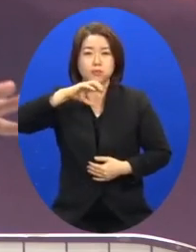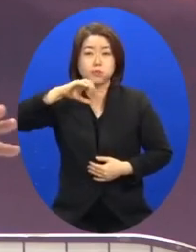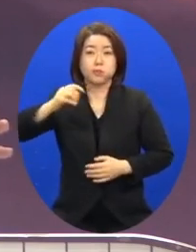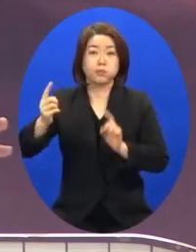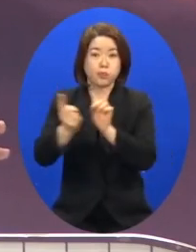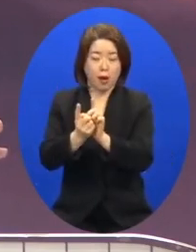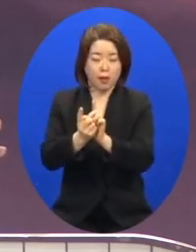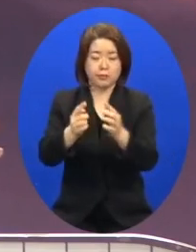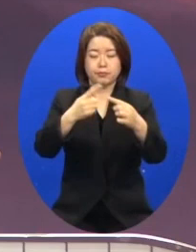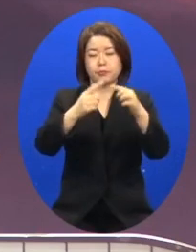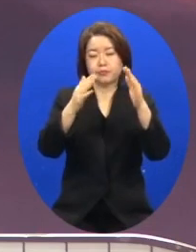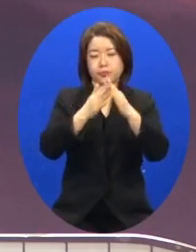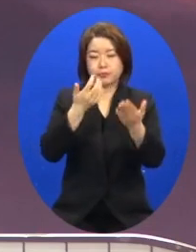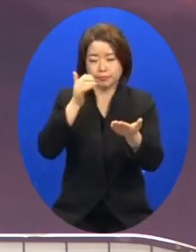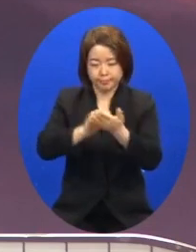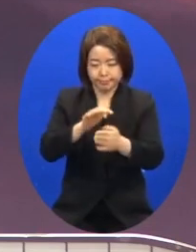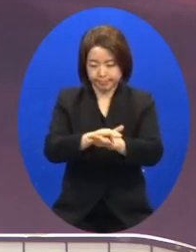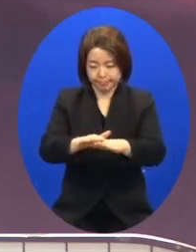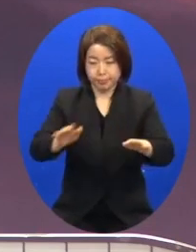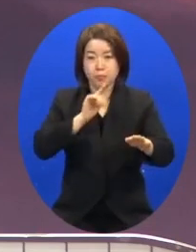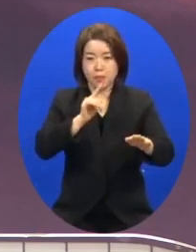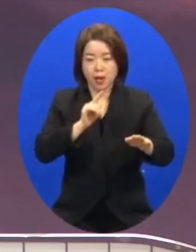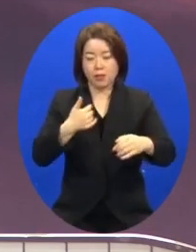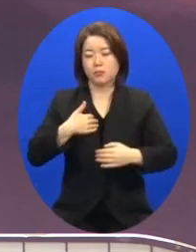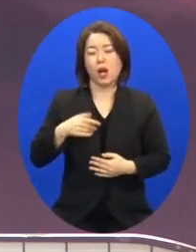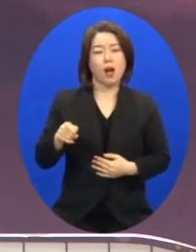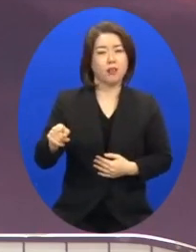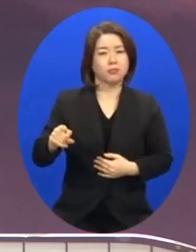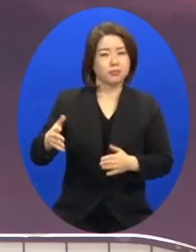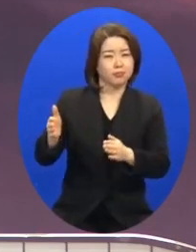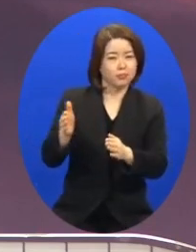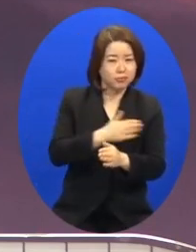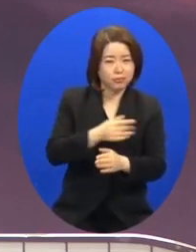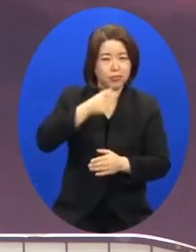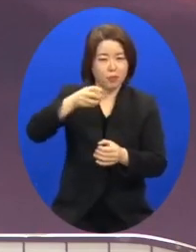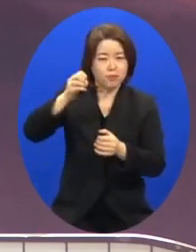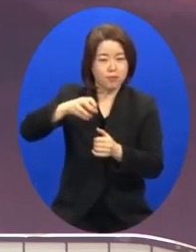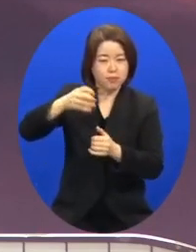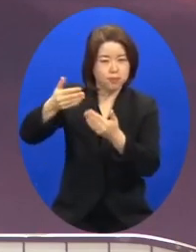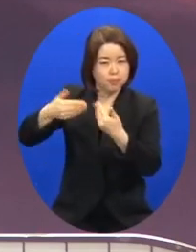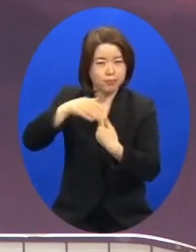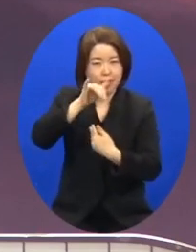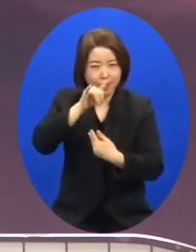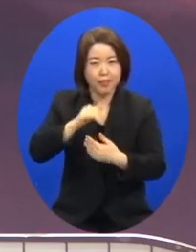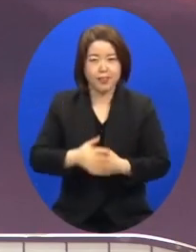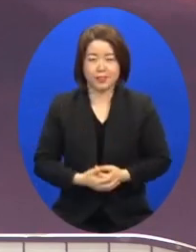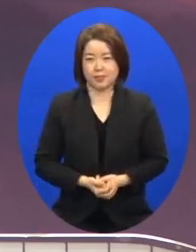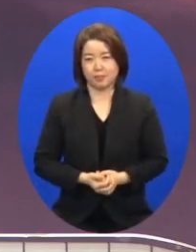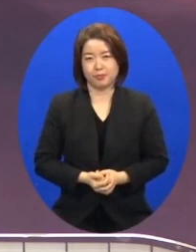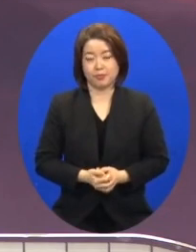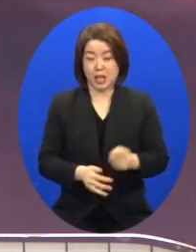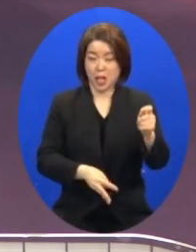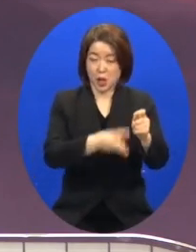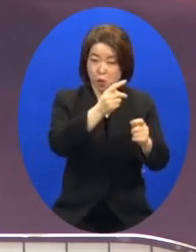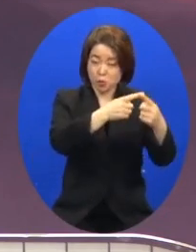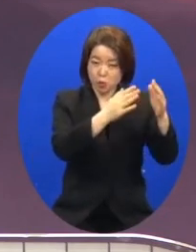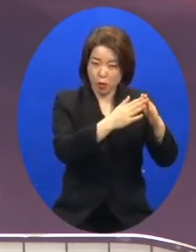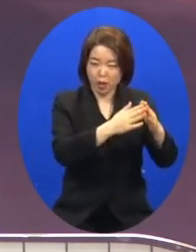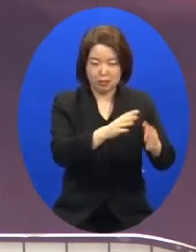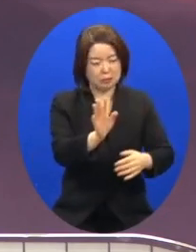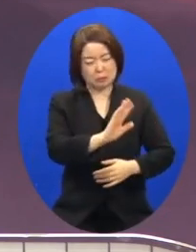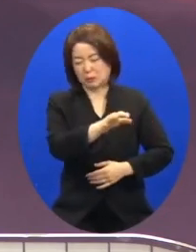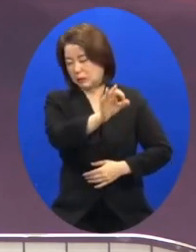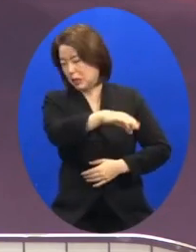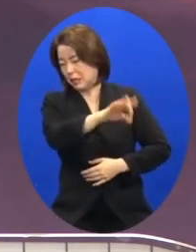반석 이라 그랬잖아 베드로 한테 난 세례 받은 사람이며 고린도 교회의 그 아무것도 아니야